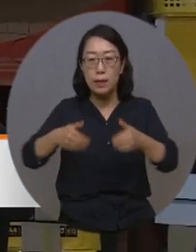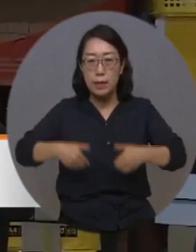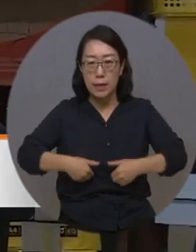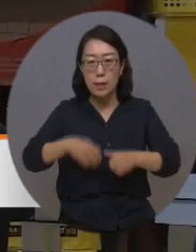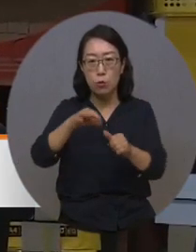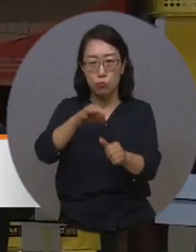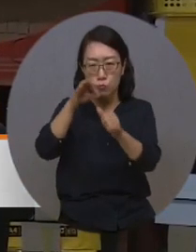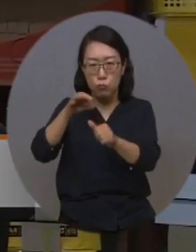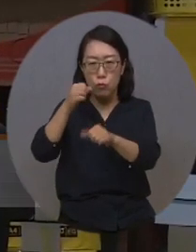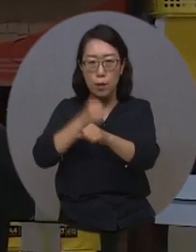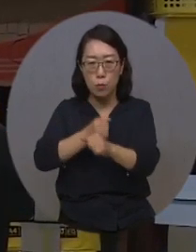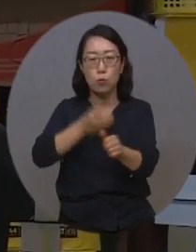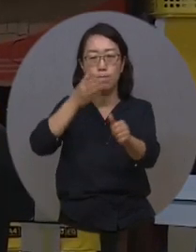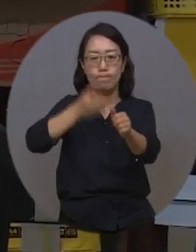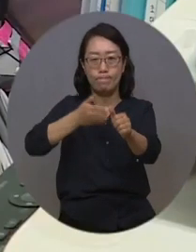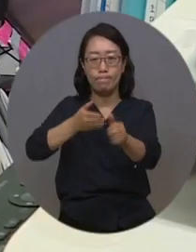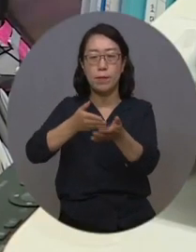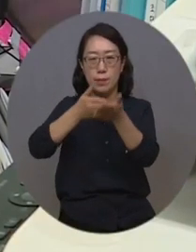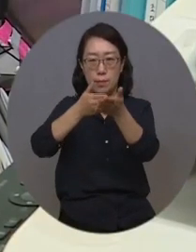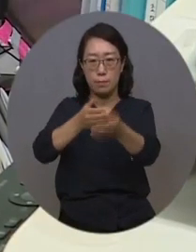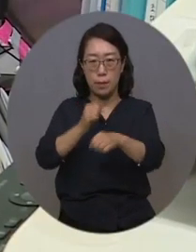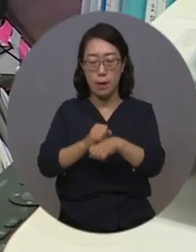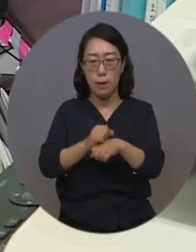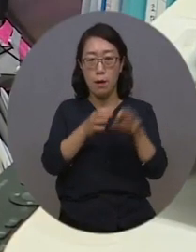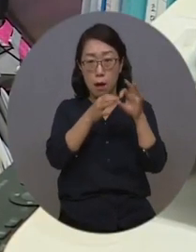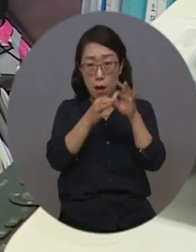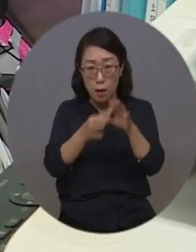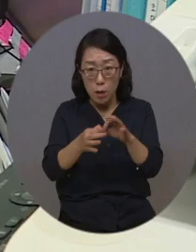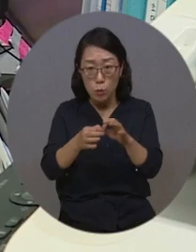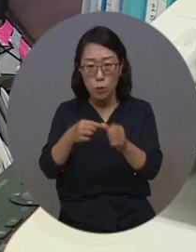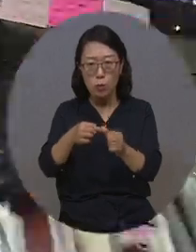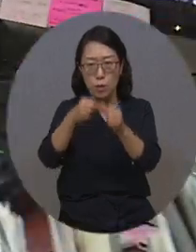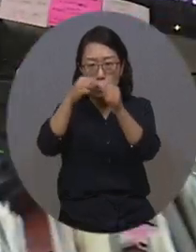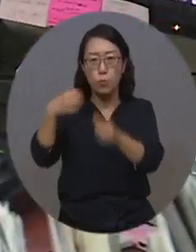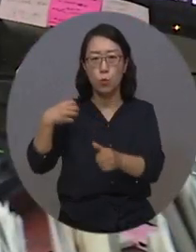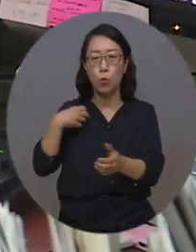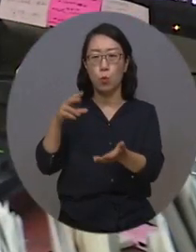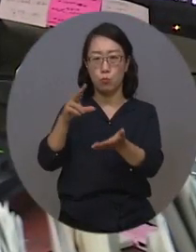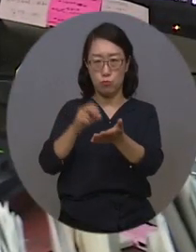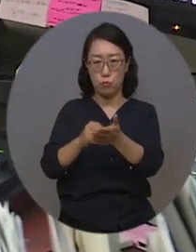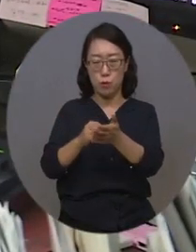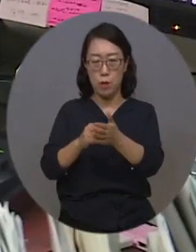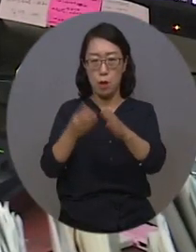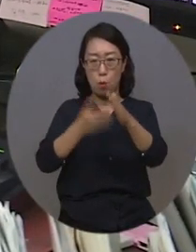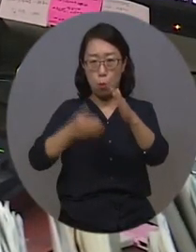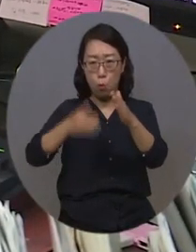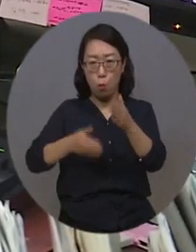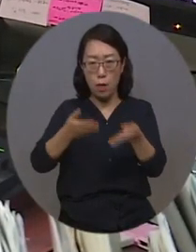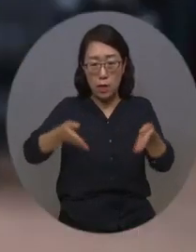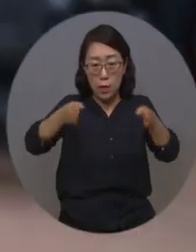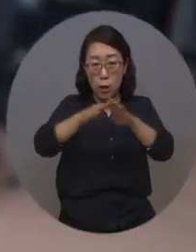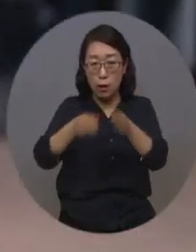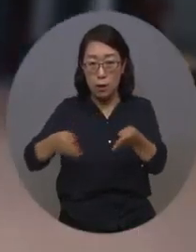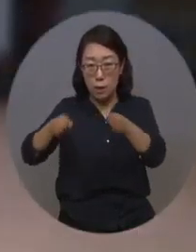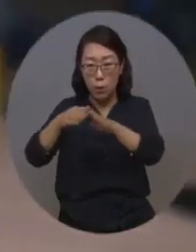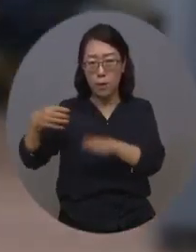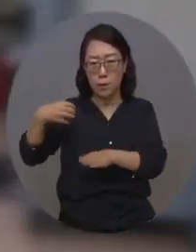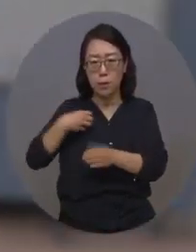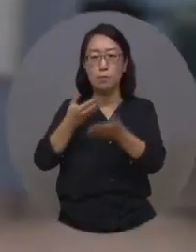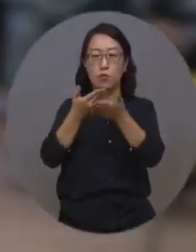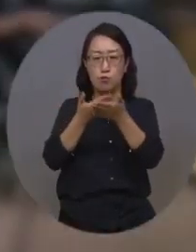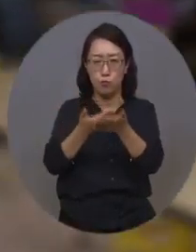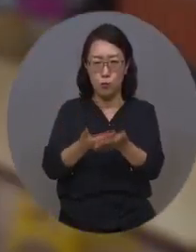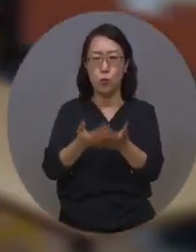당부했습니다 계속되는 장애인 의무고용 문제 군기가 4 책임성 있는 움직임이 어느 때보다 중요한